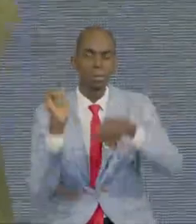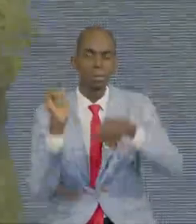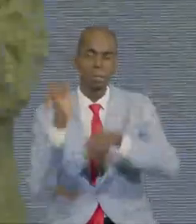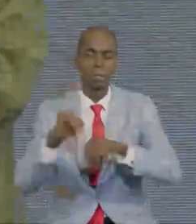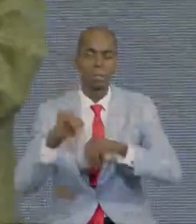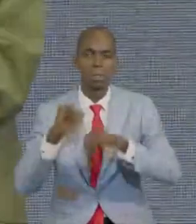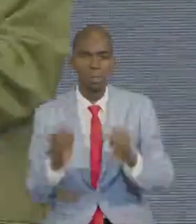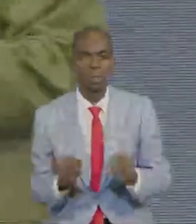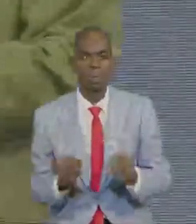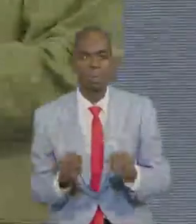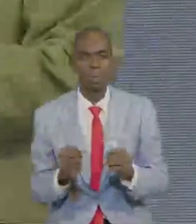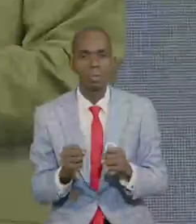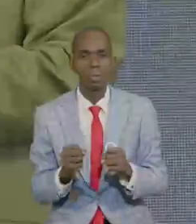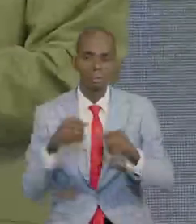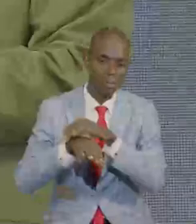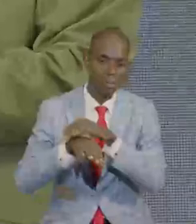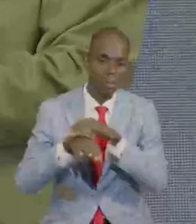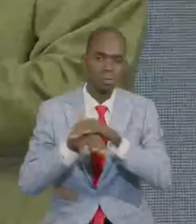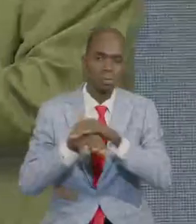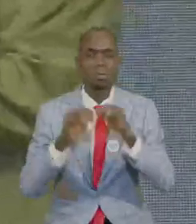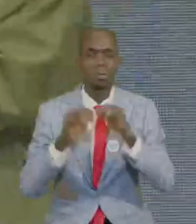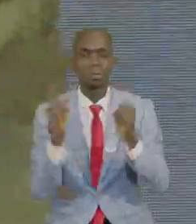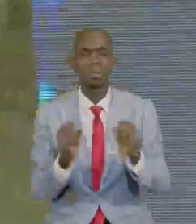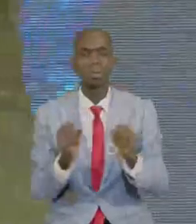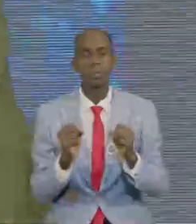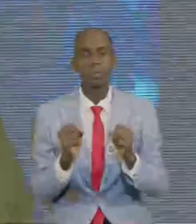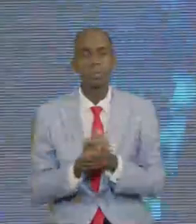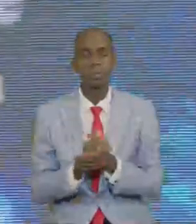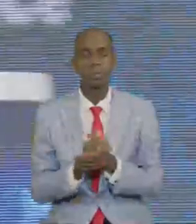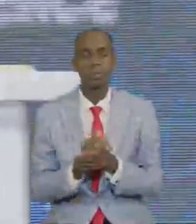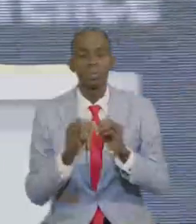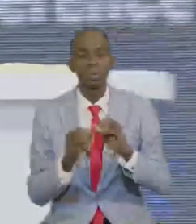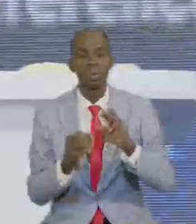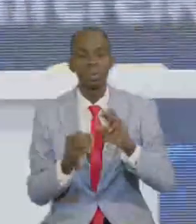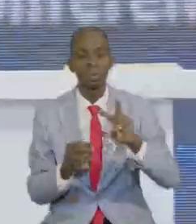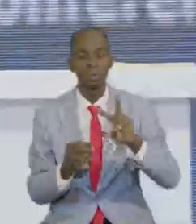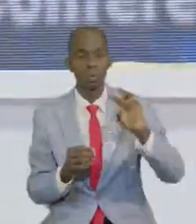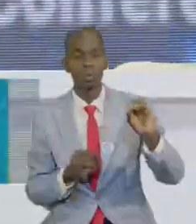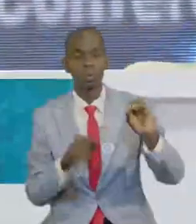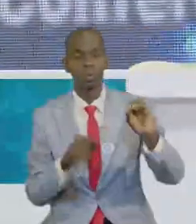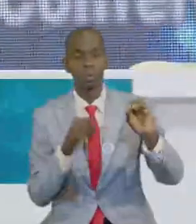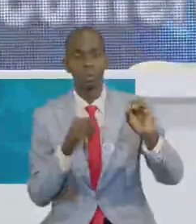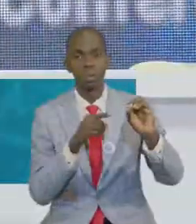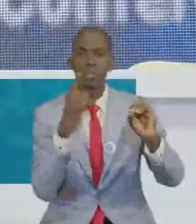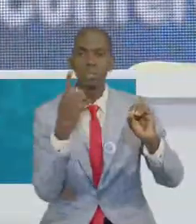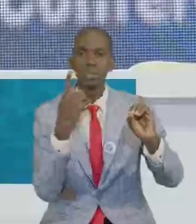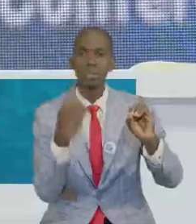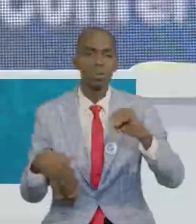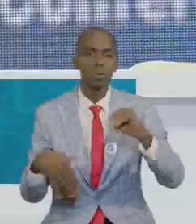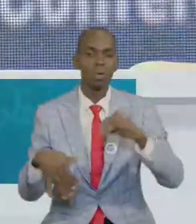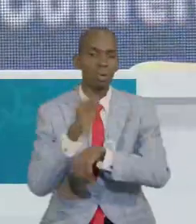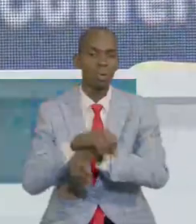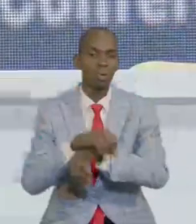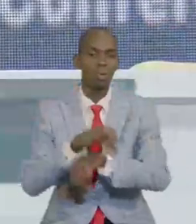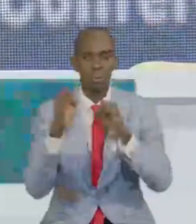la puissance. Power. Le P, c'est la puissance de pénétration. Number two, O is the overcoming power. Le O, en